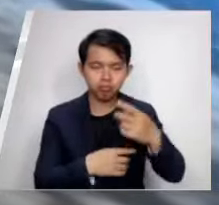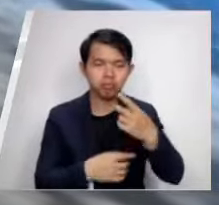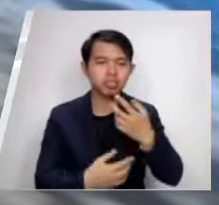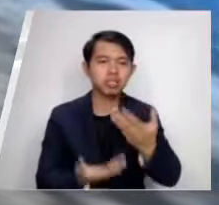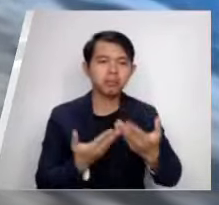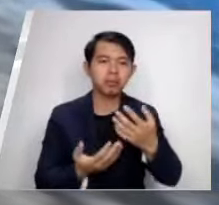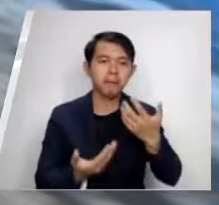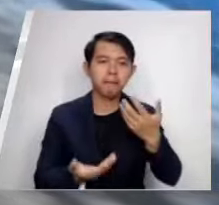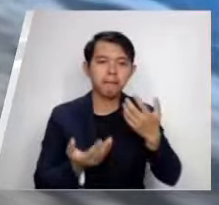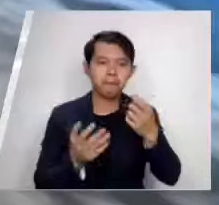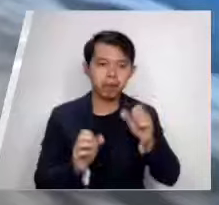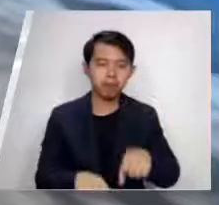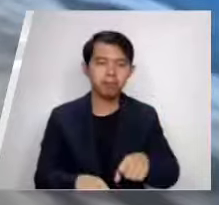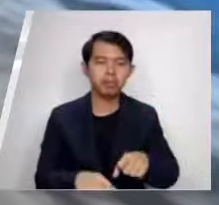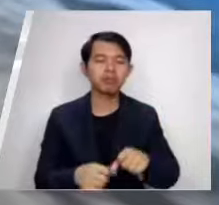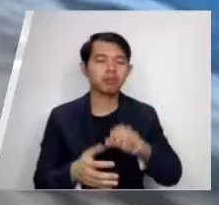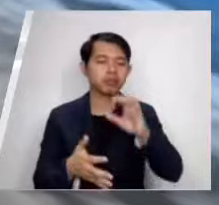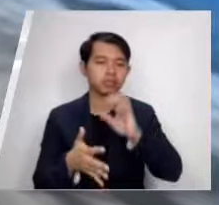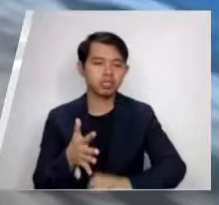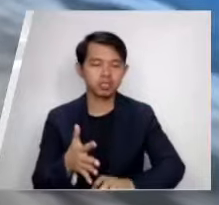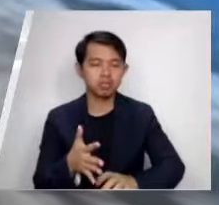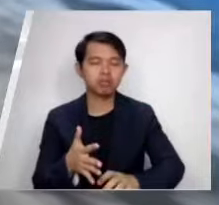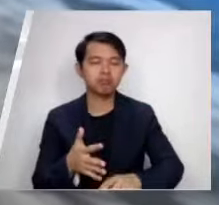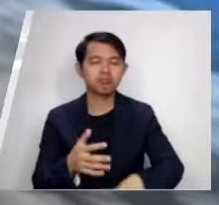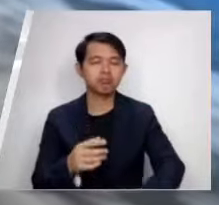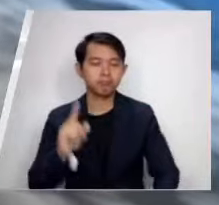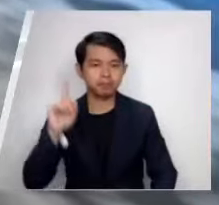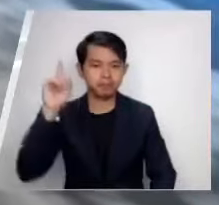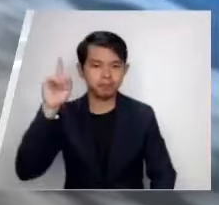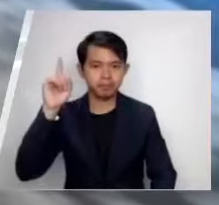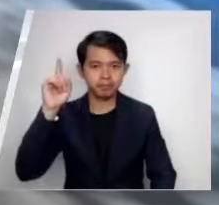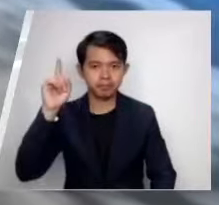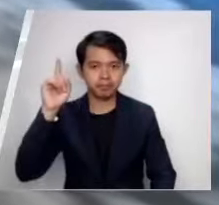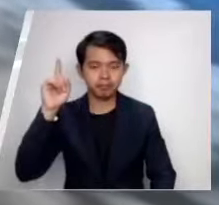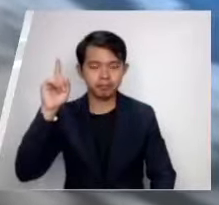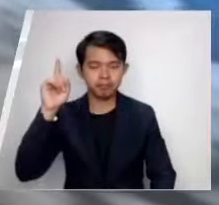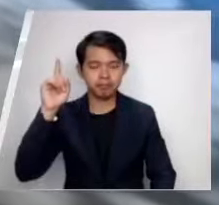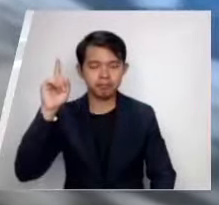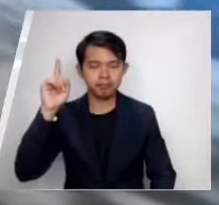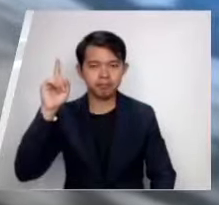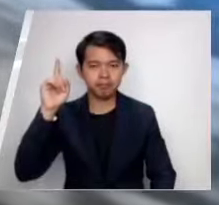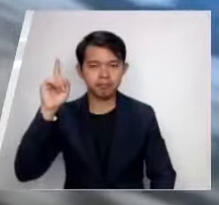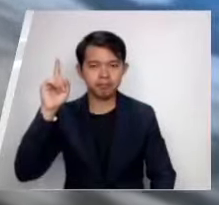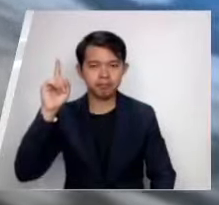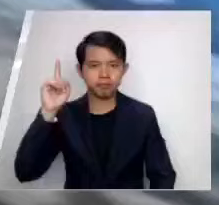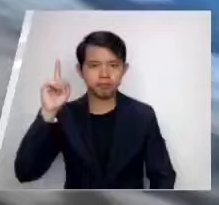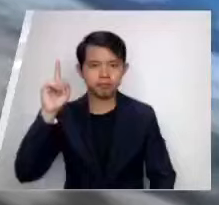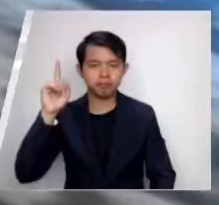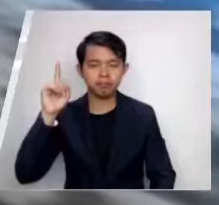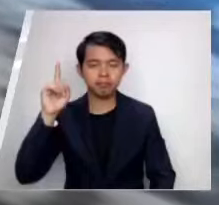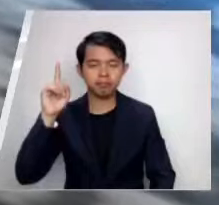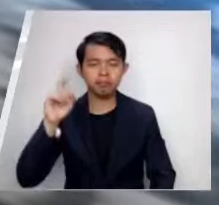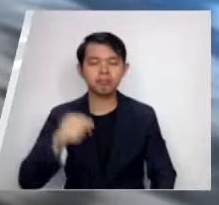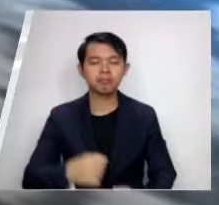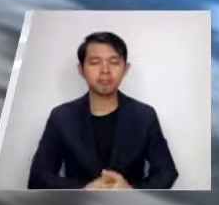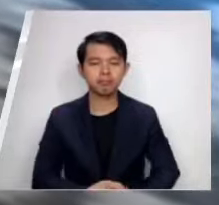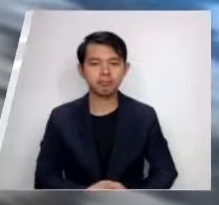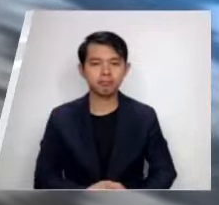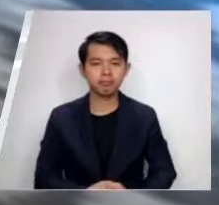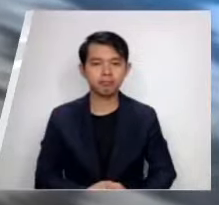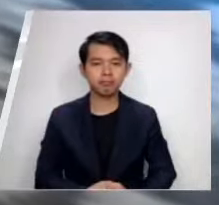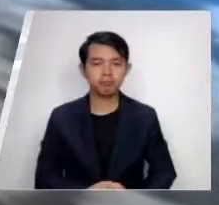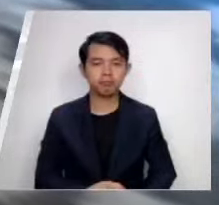ng kerosene. 30 to 60 centavos naman sa diesel at posibleng walang namang umabot sa 20 centavos ang dagdag sa